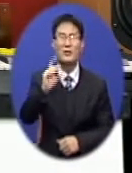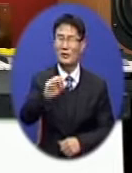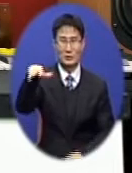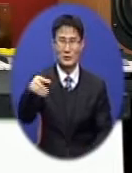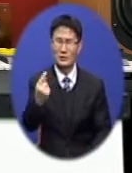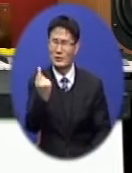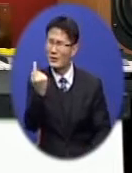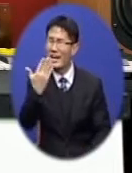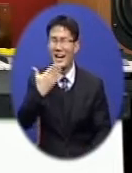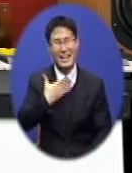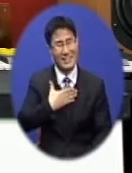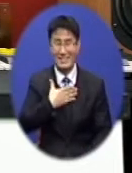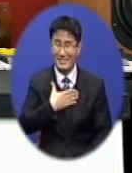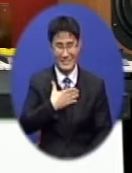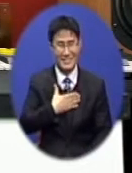인동철을